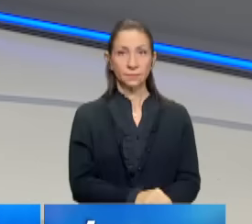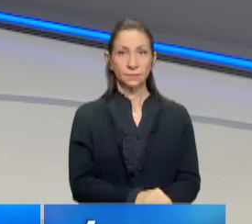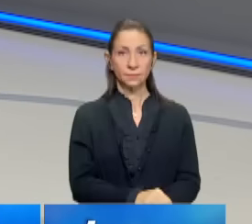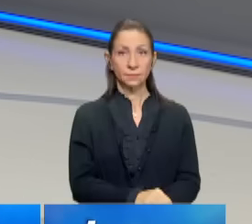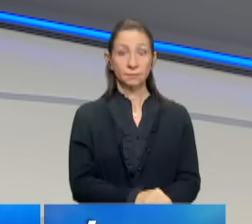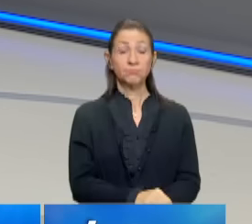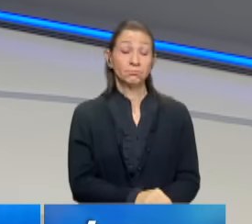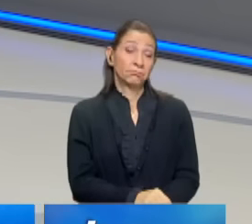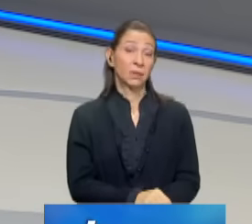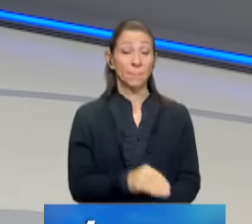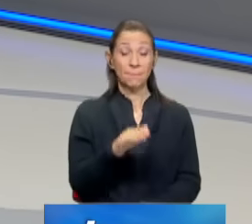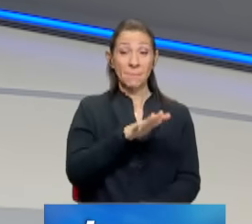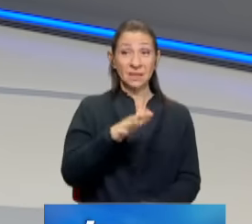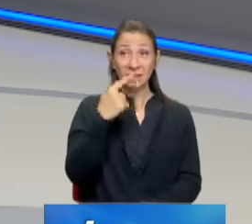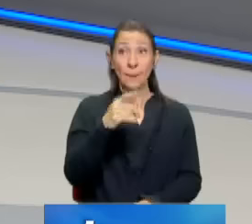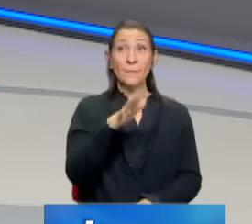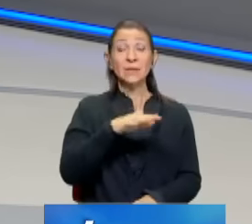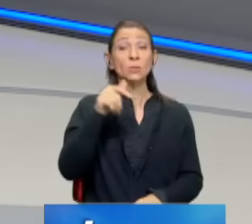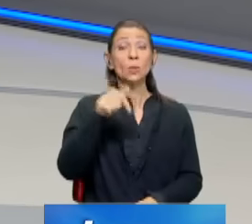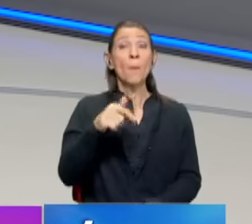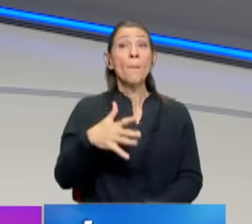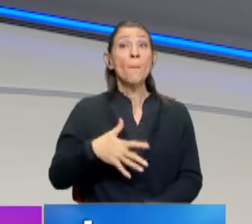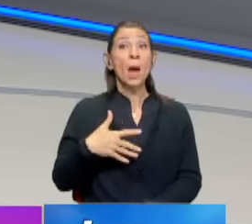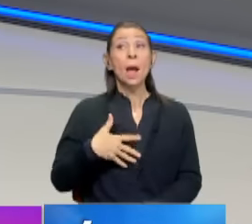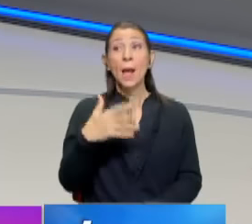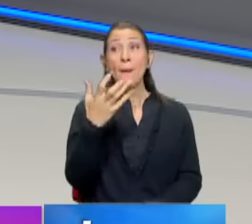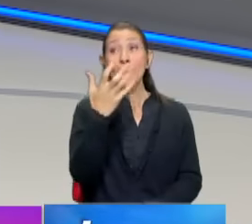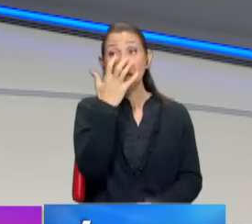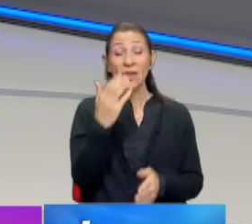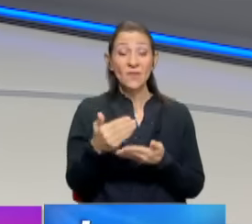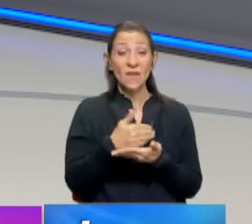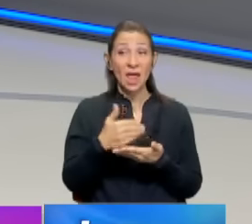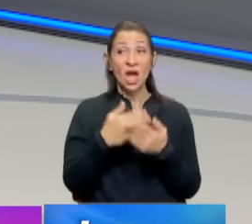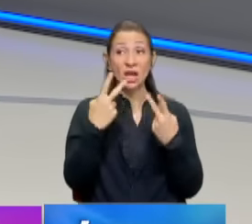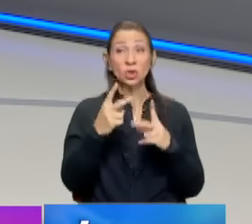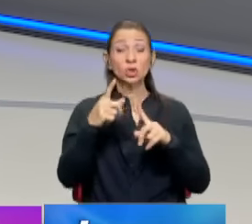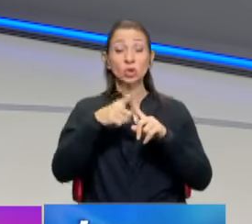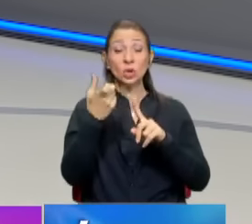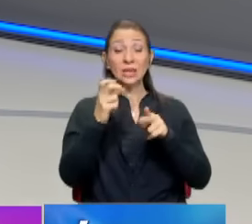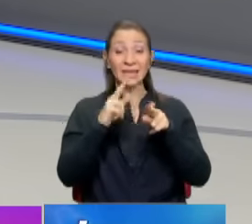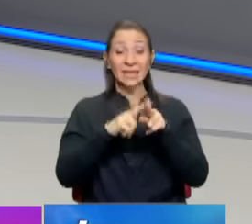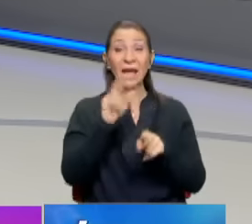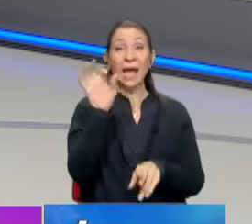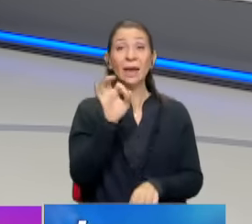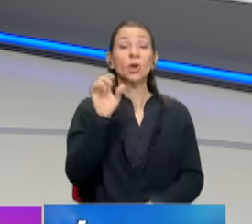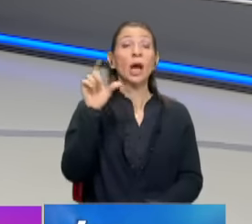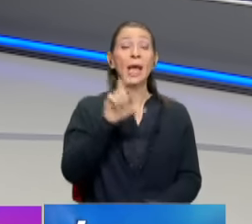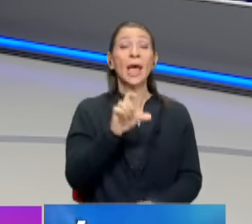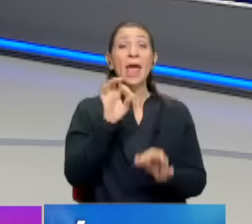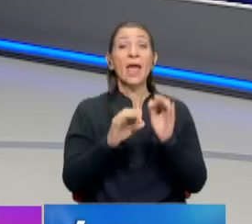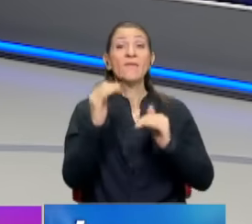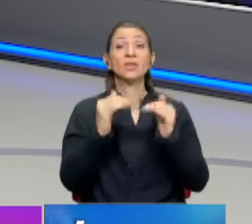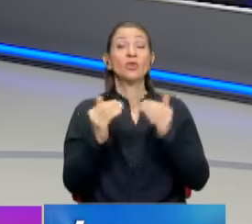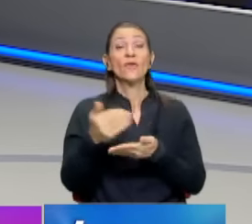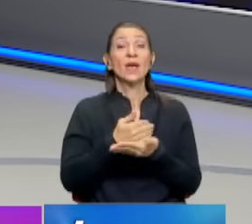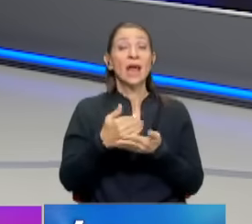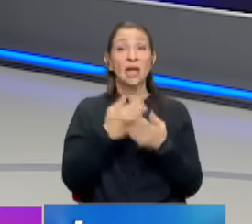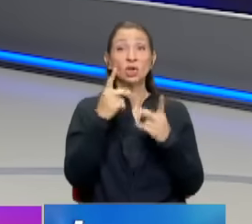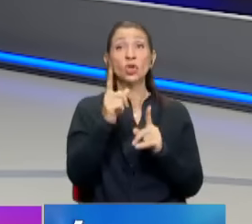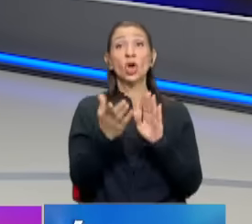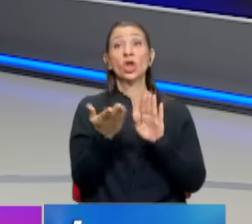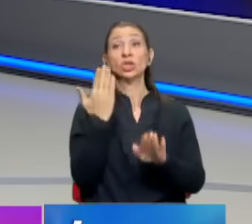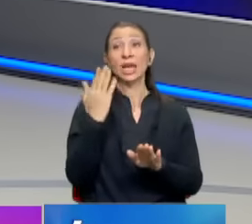Madem piyasalar dedik, piyasaların bugün merakla beklediği veri açıklanacak. TÜİK Eylül ayı enflasyon verilerini açıklayacak.